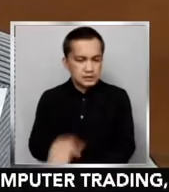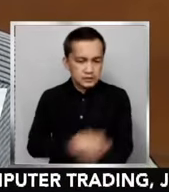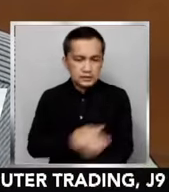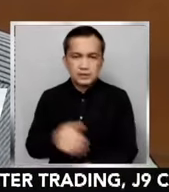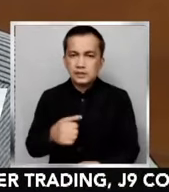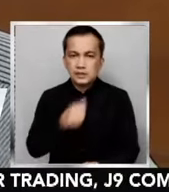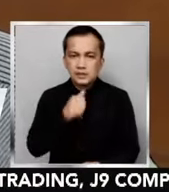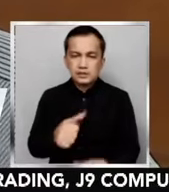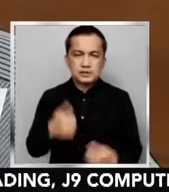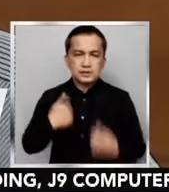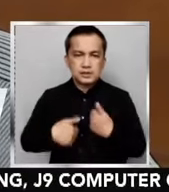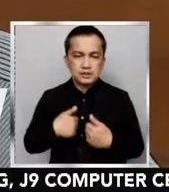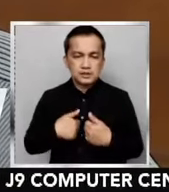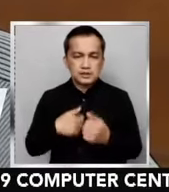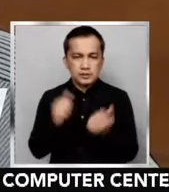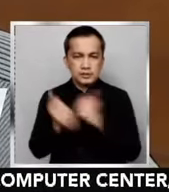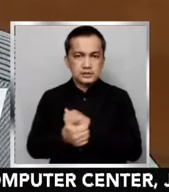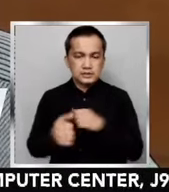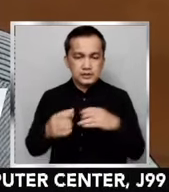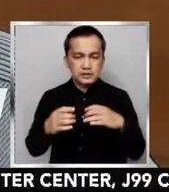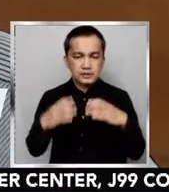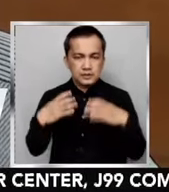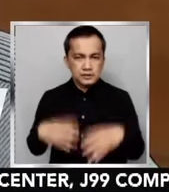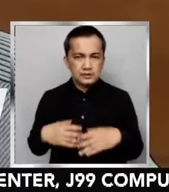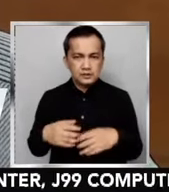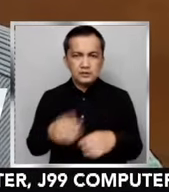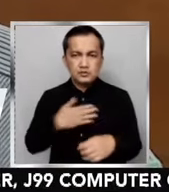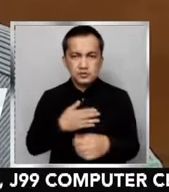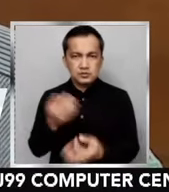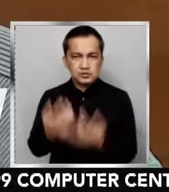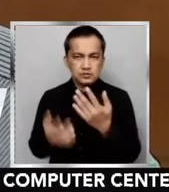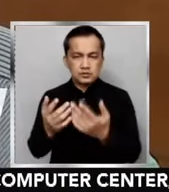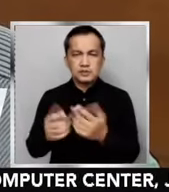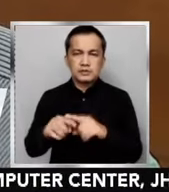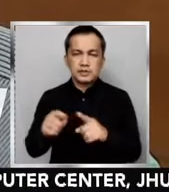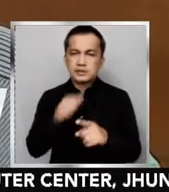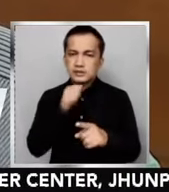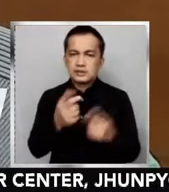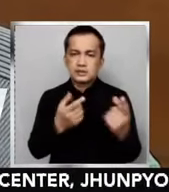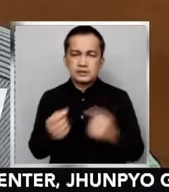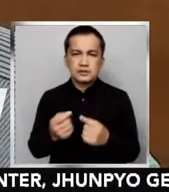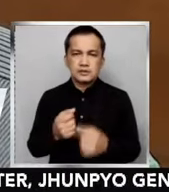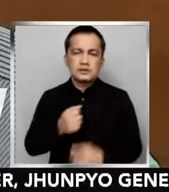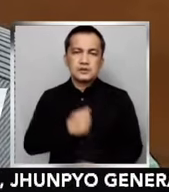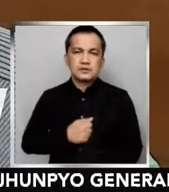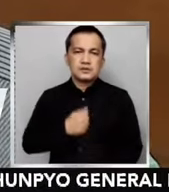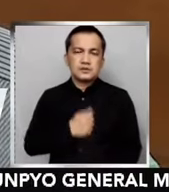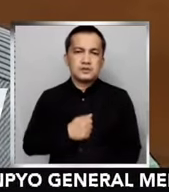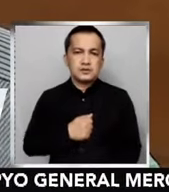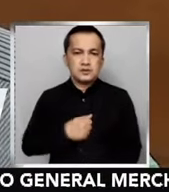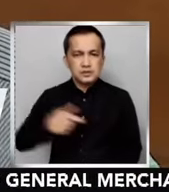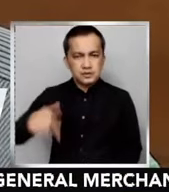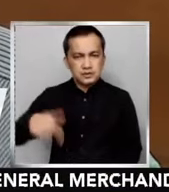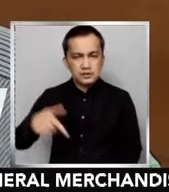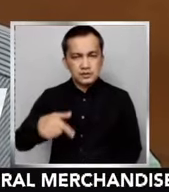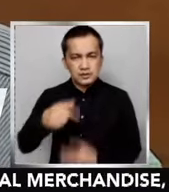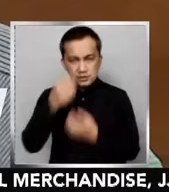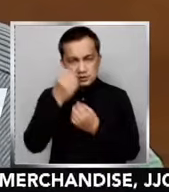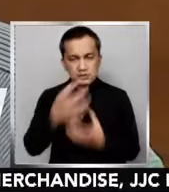Nagpalit lang siya ng damit Gusto sana sunugin pero hindi na ginawa pasensya ulit kung late na ako